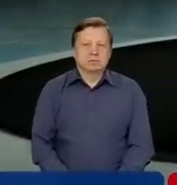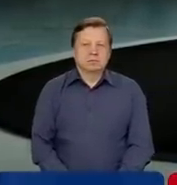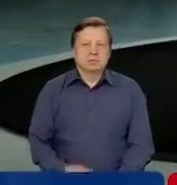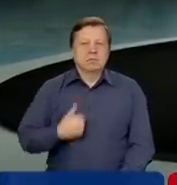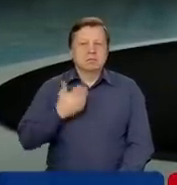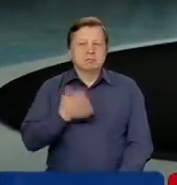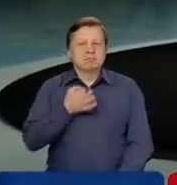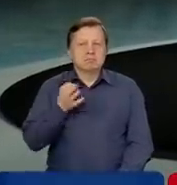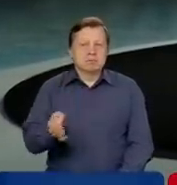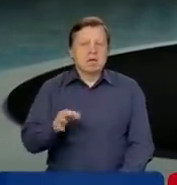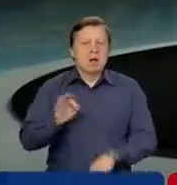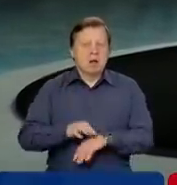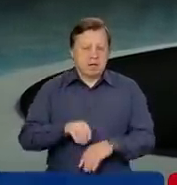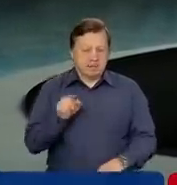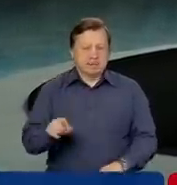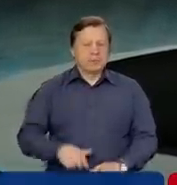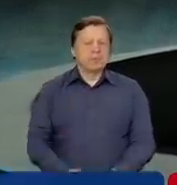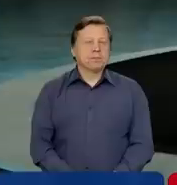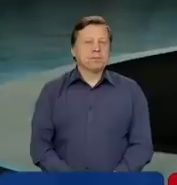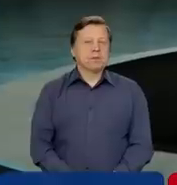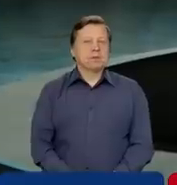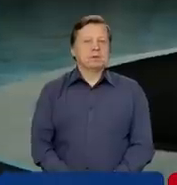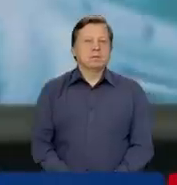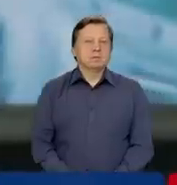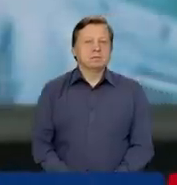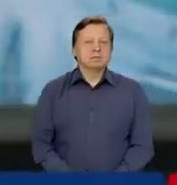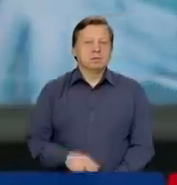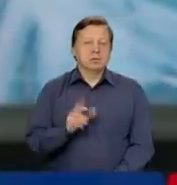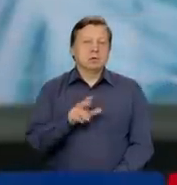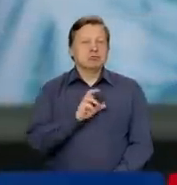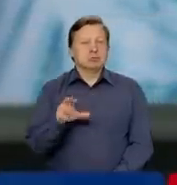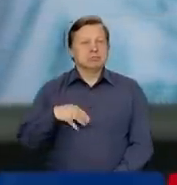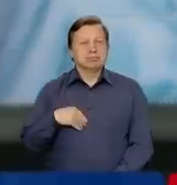chciałam zapytać pana doktora, czy możliwe jest wprowadzenie